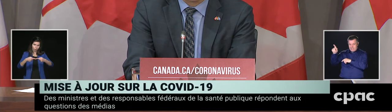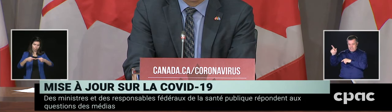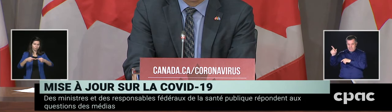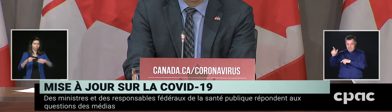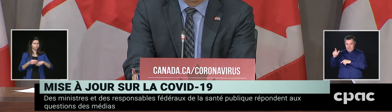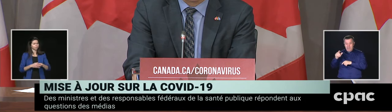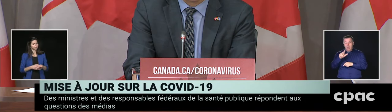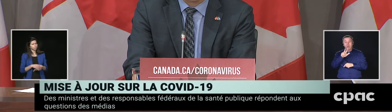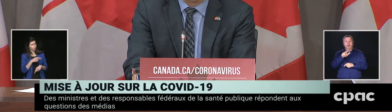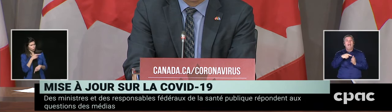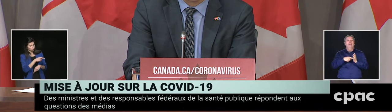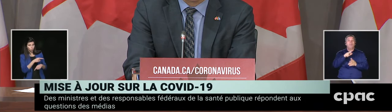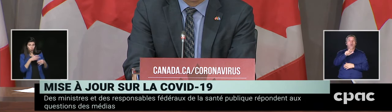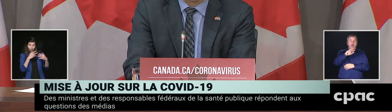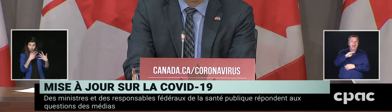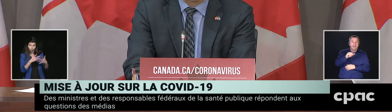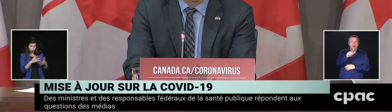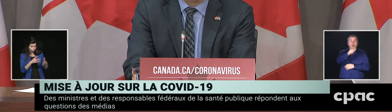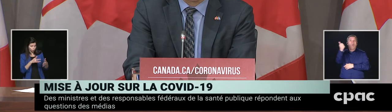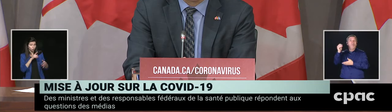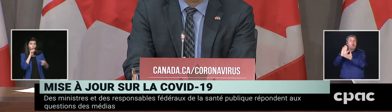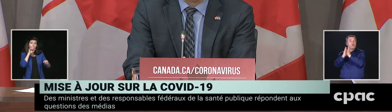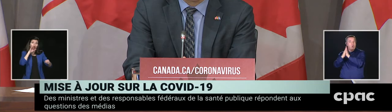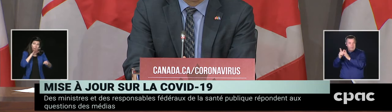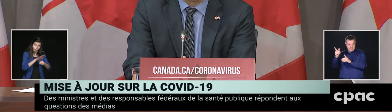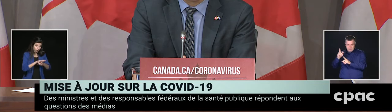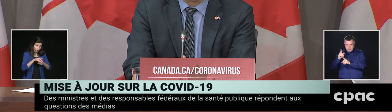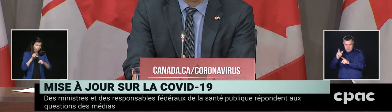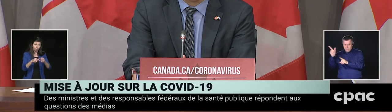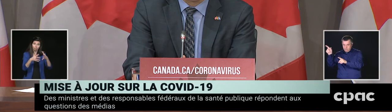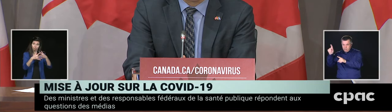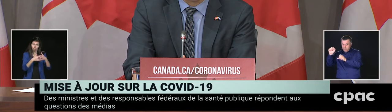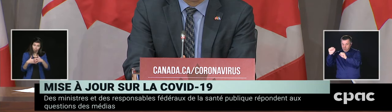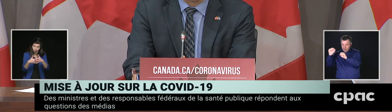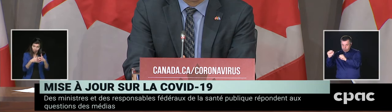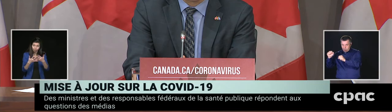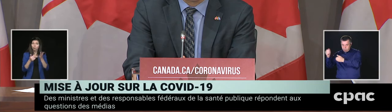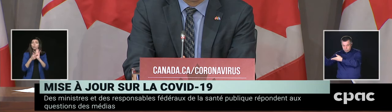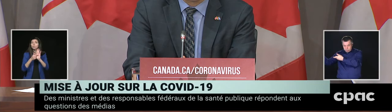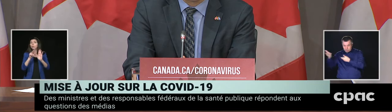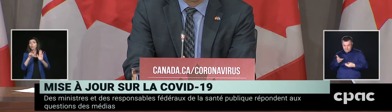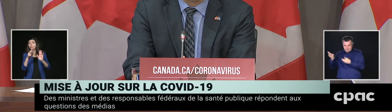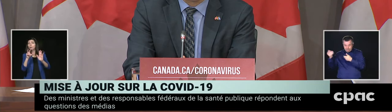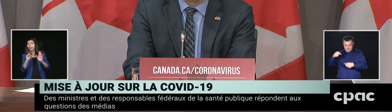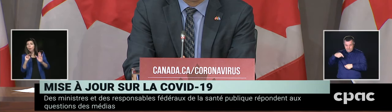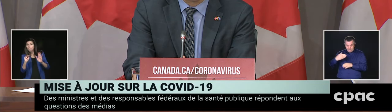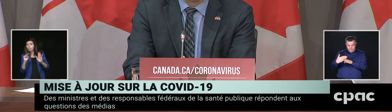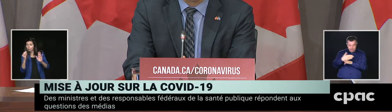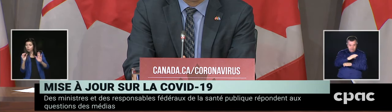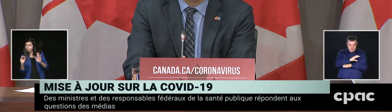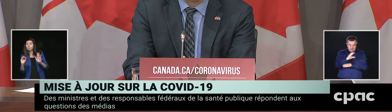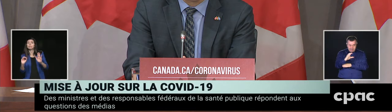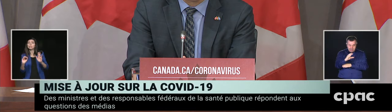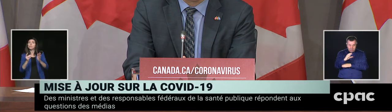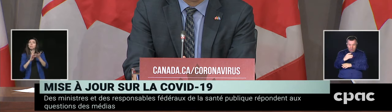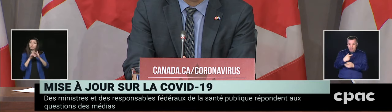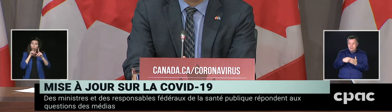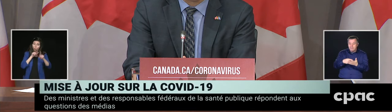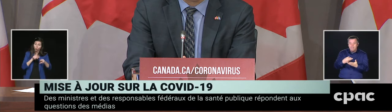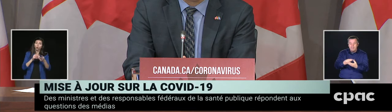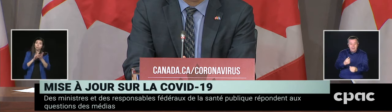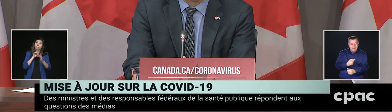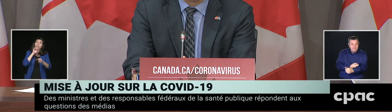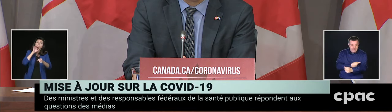autres compagnies vont être capables d'exporter du matériel de protection médicale, qu'on va être capable d'importer ce